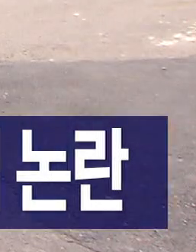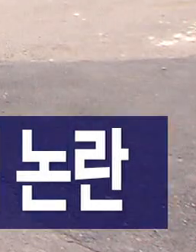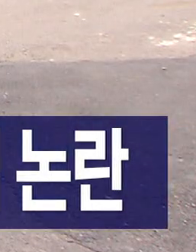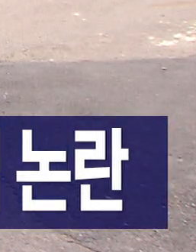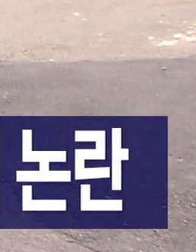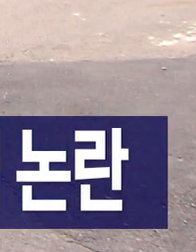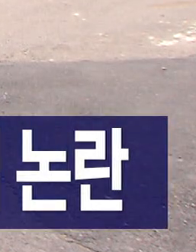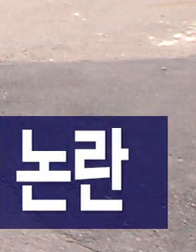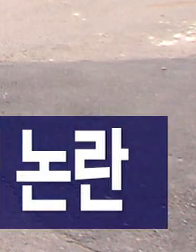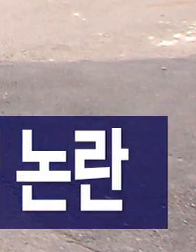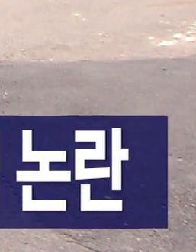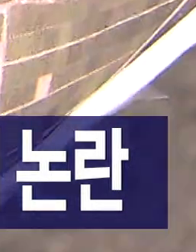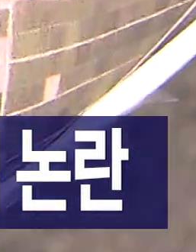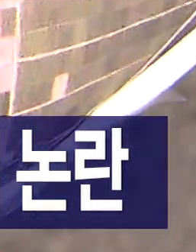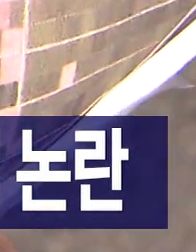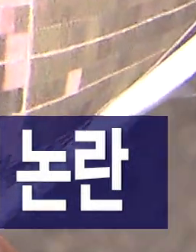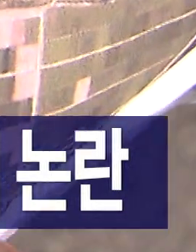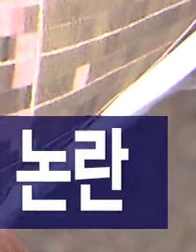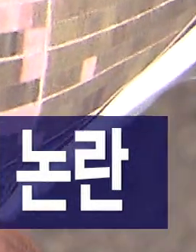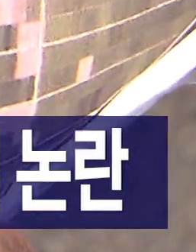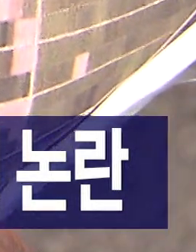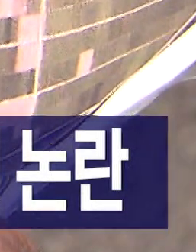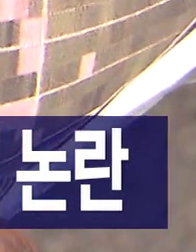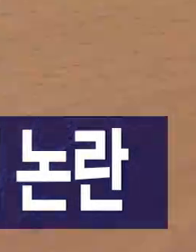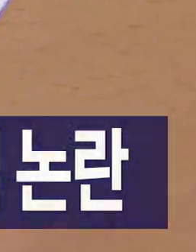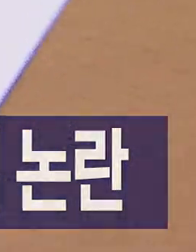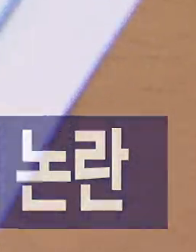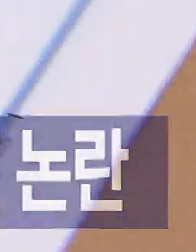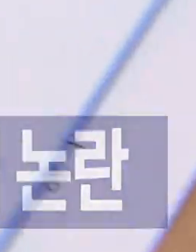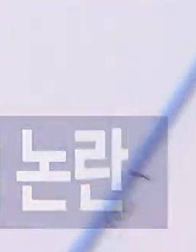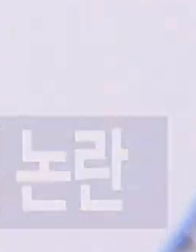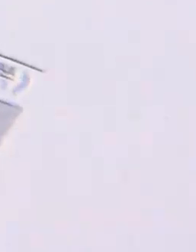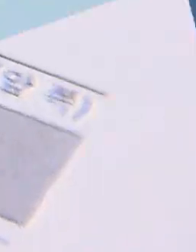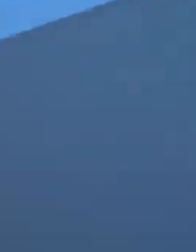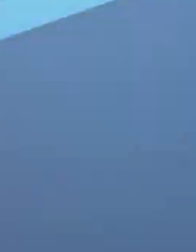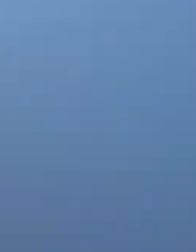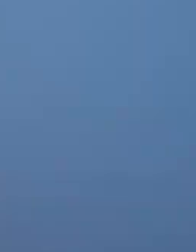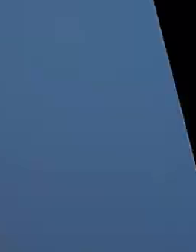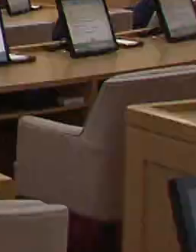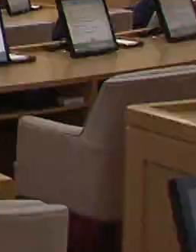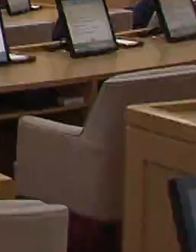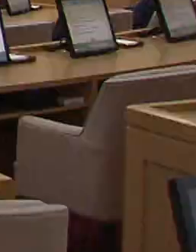비공개입니다. 사업 관련 정보가 주주와 주민들에게 제대로 공개되지 않고 있습니다.